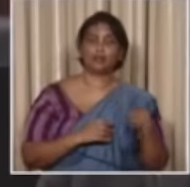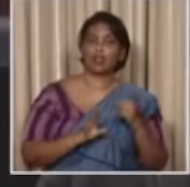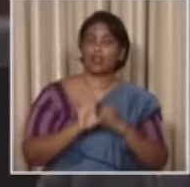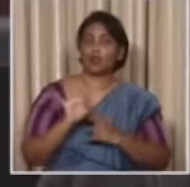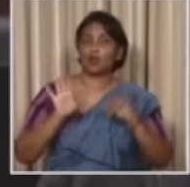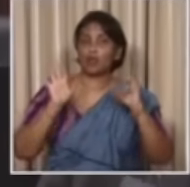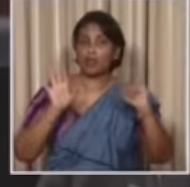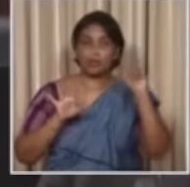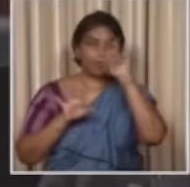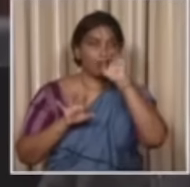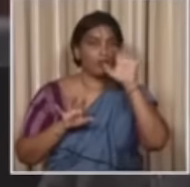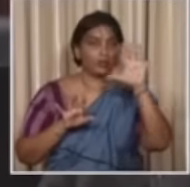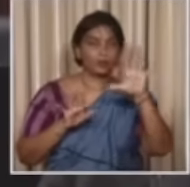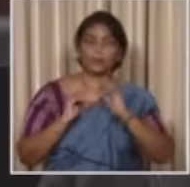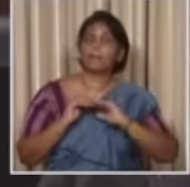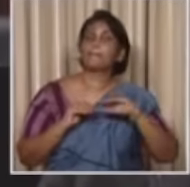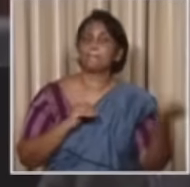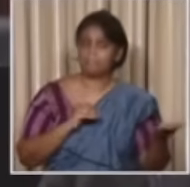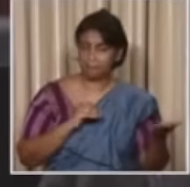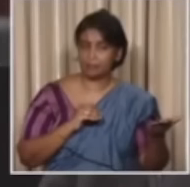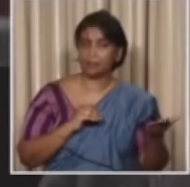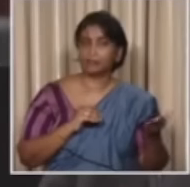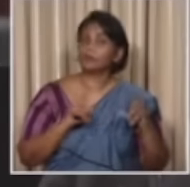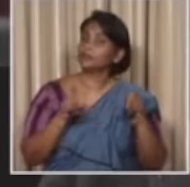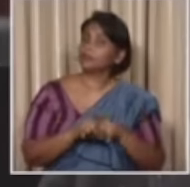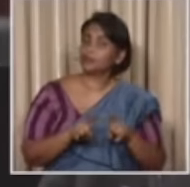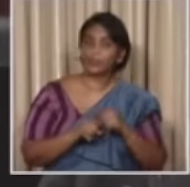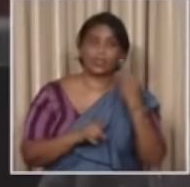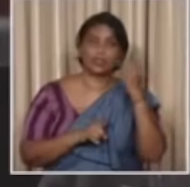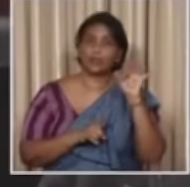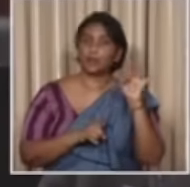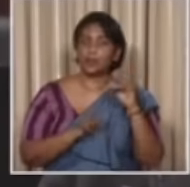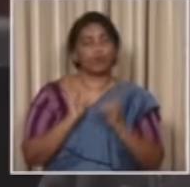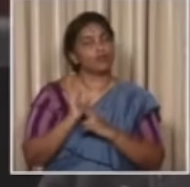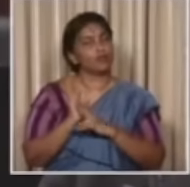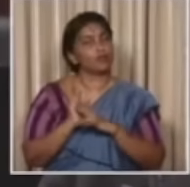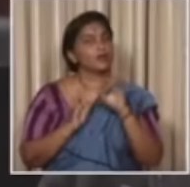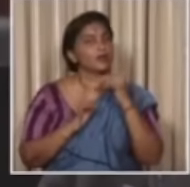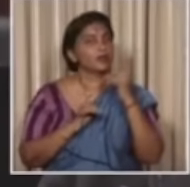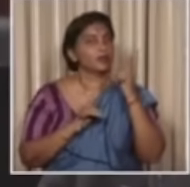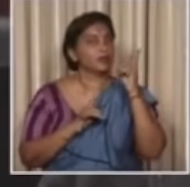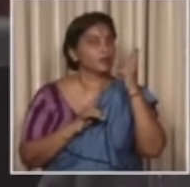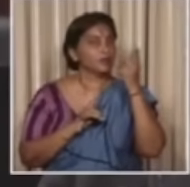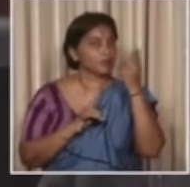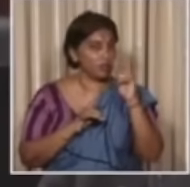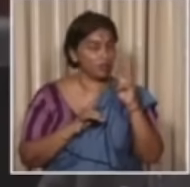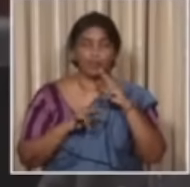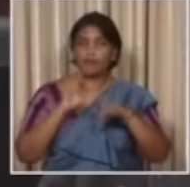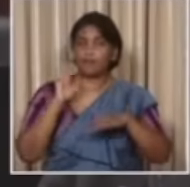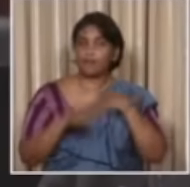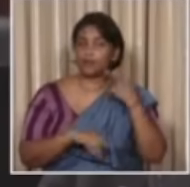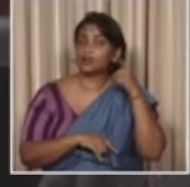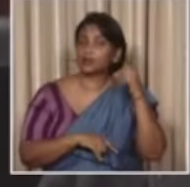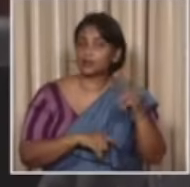වසර 6 මාස 5 ගත වුණාට පස්සේ. ඒ වගේම 2015 නොවැම්බර් මාසේ 13 වෙනිදා ප්‍රංශයේ පැරිස්